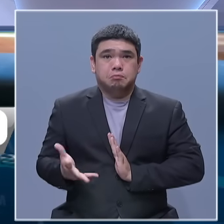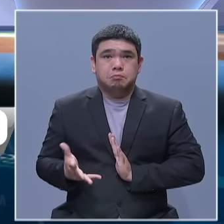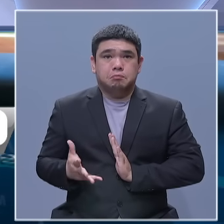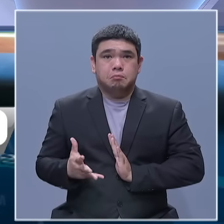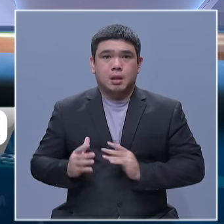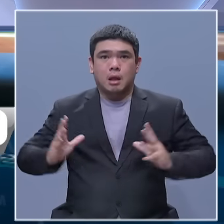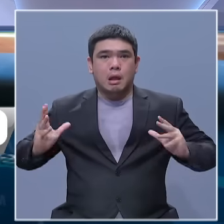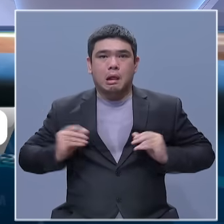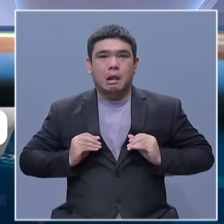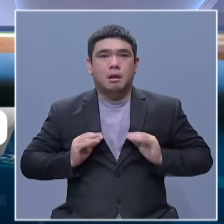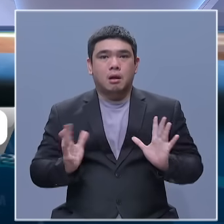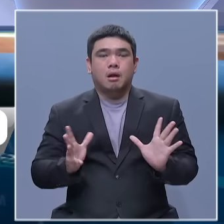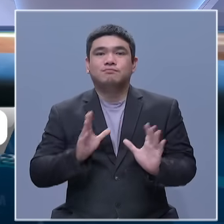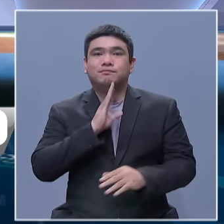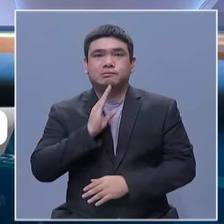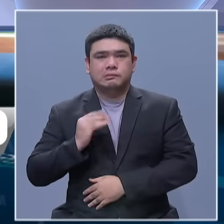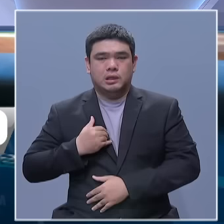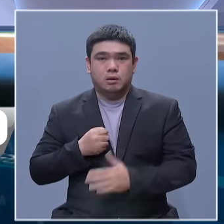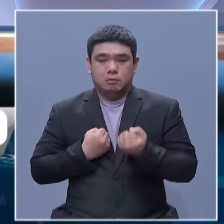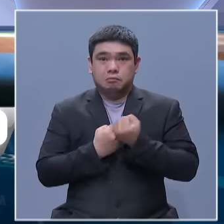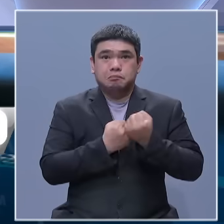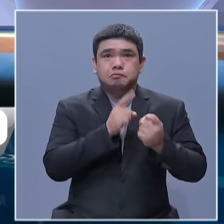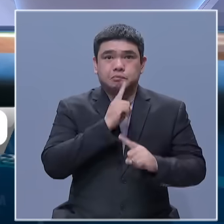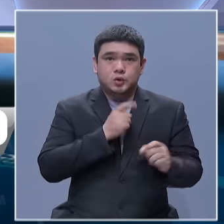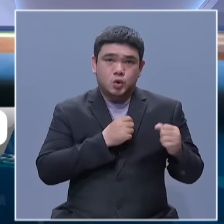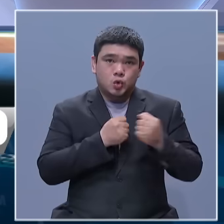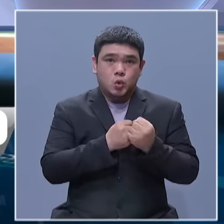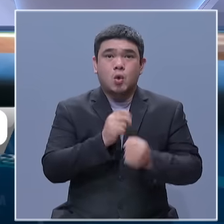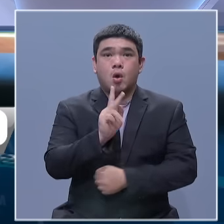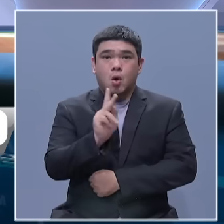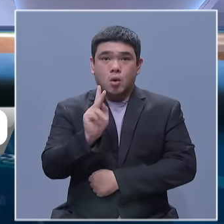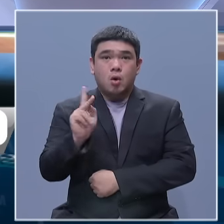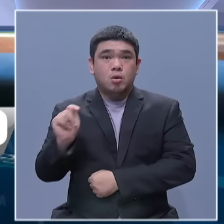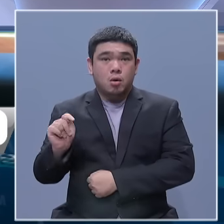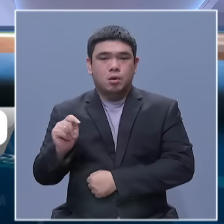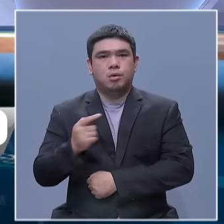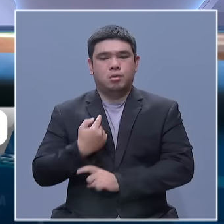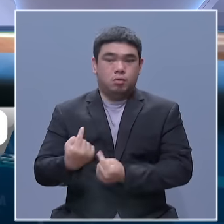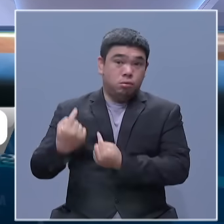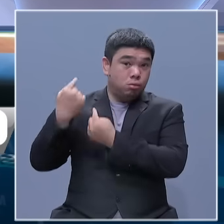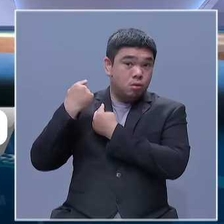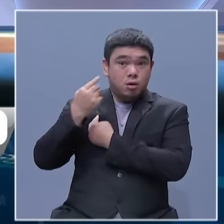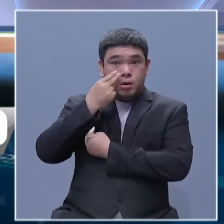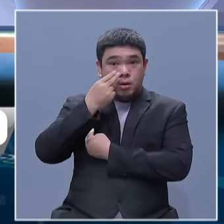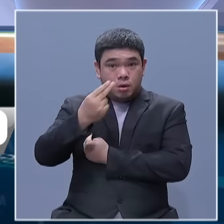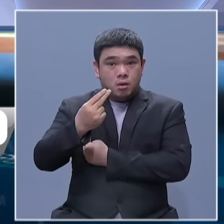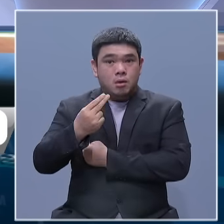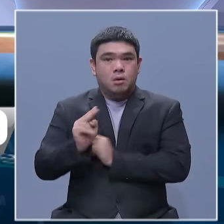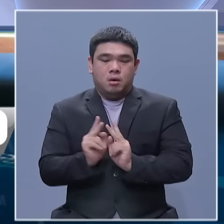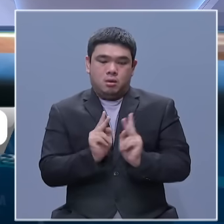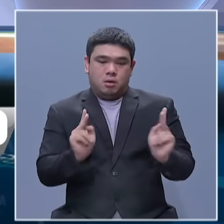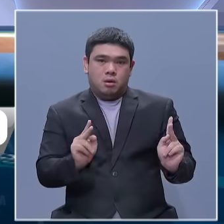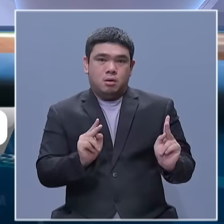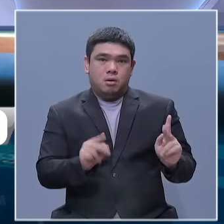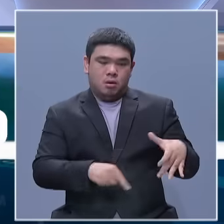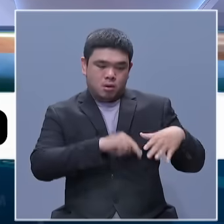ได้มีการยอมรับผิดแต่อย่างไร เหมือนจะไปสู้ต่อในชั้นกกต. ใช่ค่ะแต่ว่าอันนี้ก็ต้องย้อนกลับไปเพราะว่าคณะกรรมการ